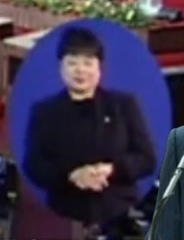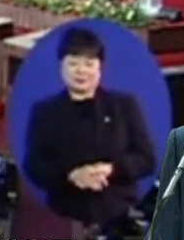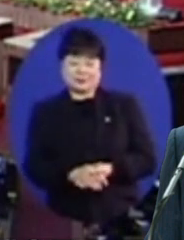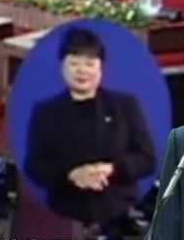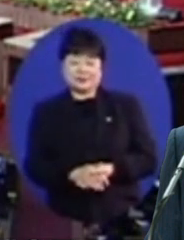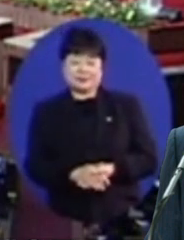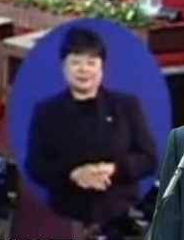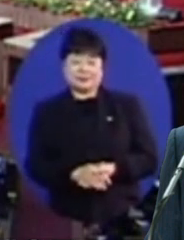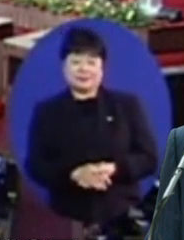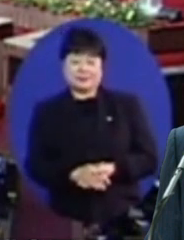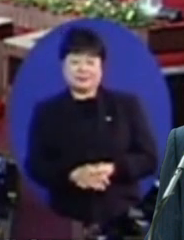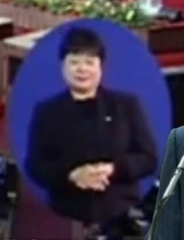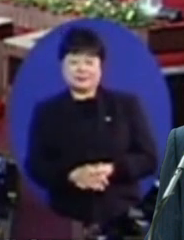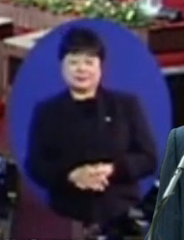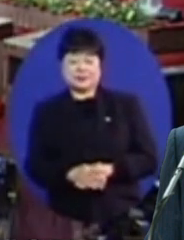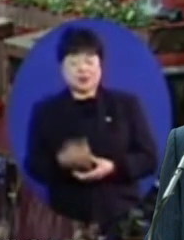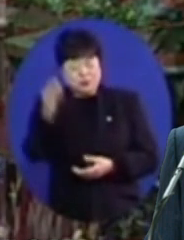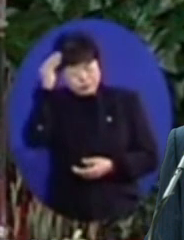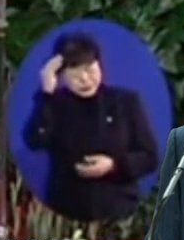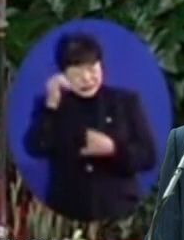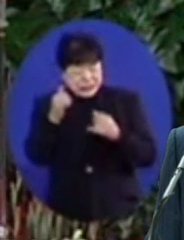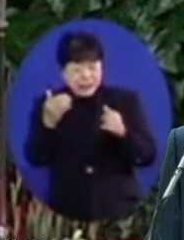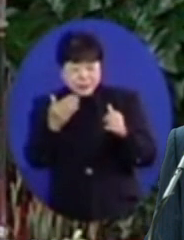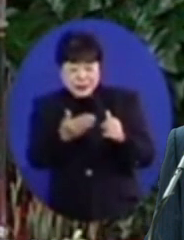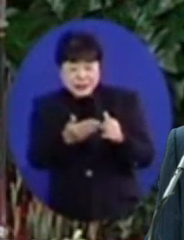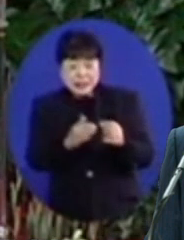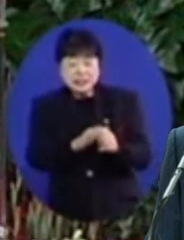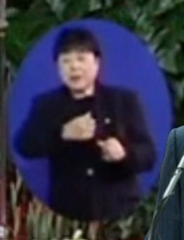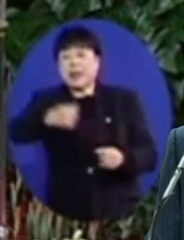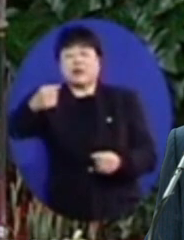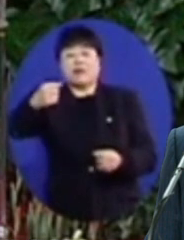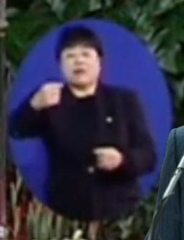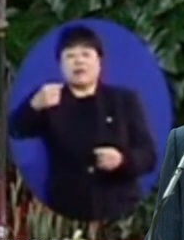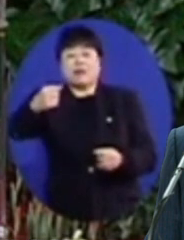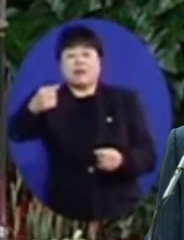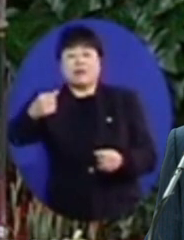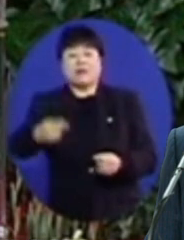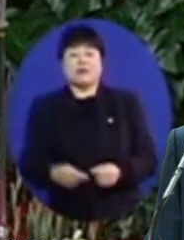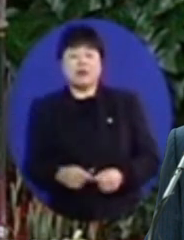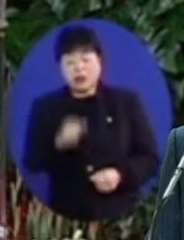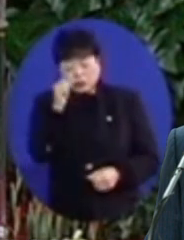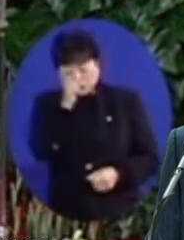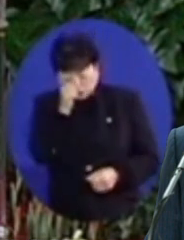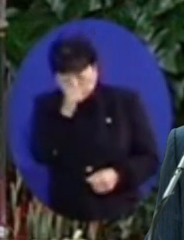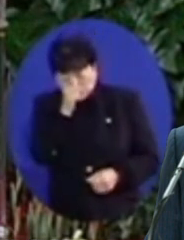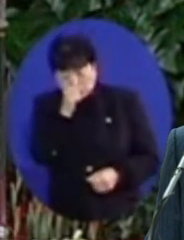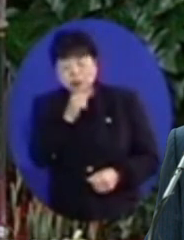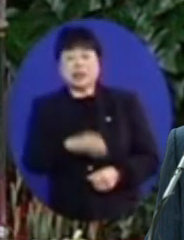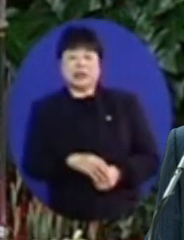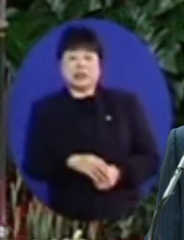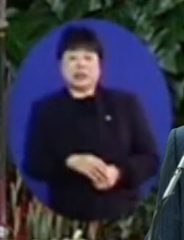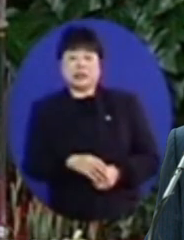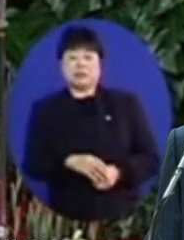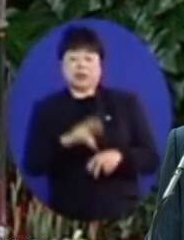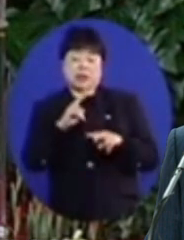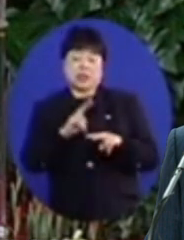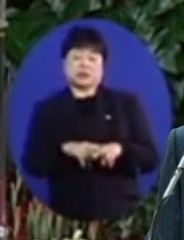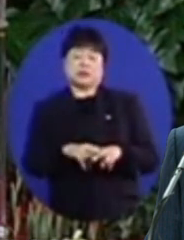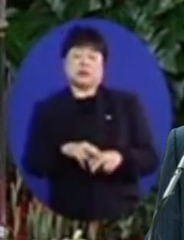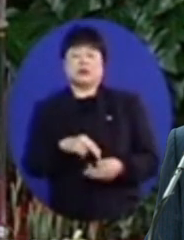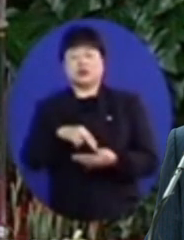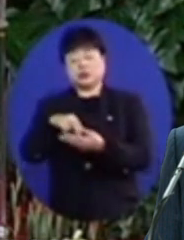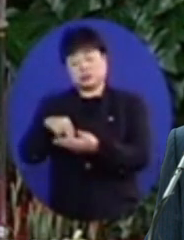무명한 인간들로부터 사랑이 빼앗기고 단지 좋아함을 들어앉혀 고독을